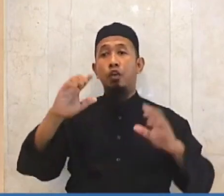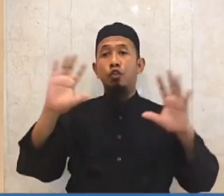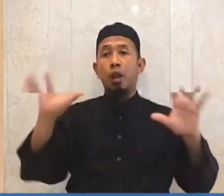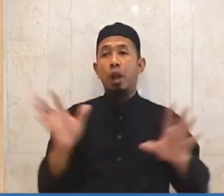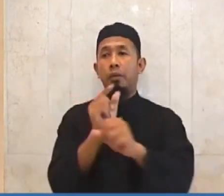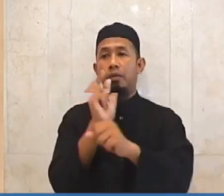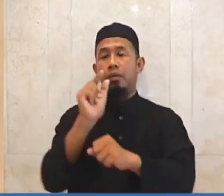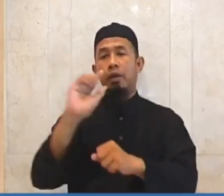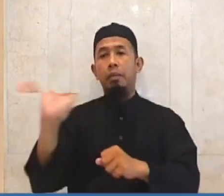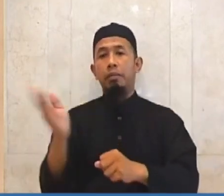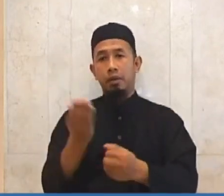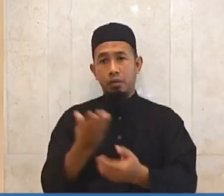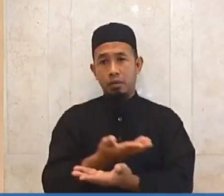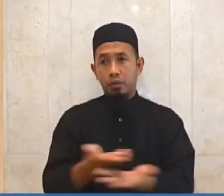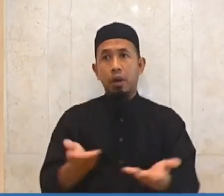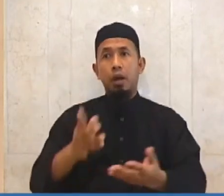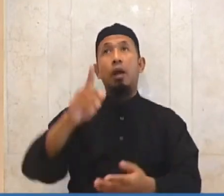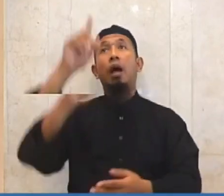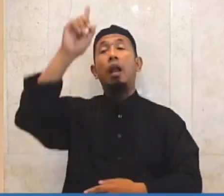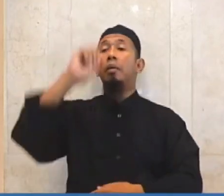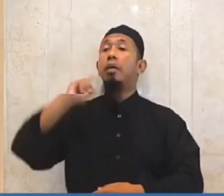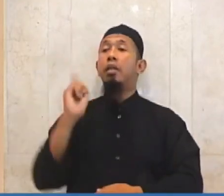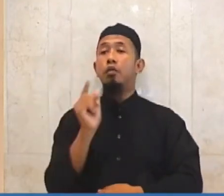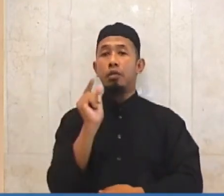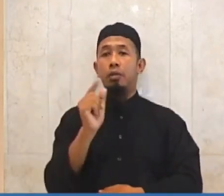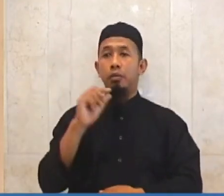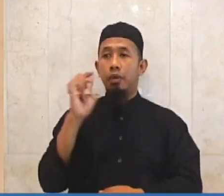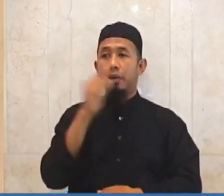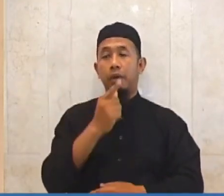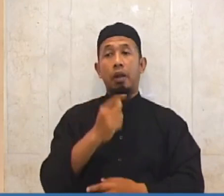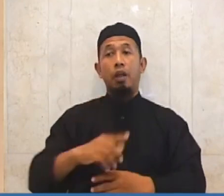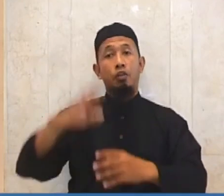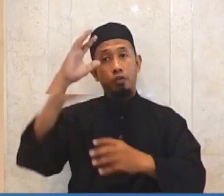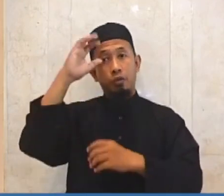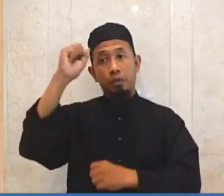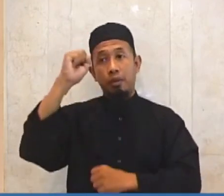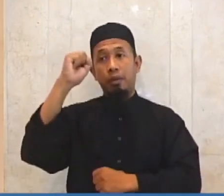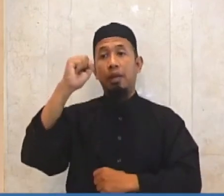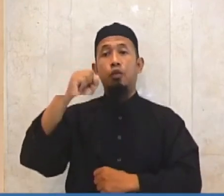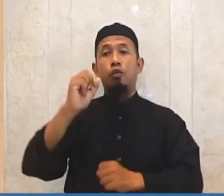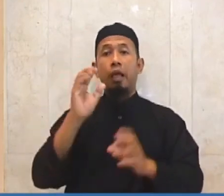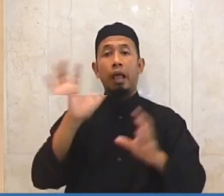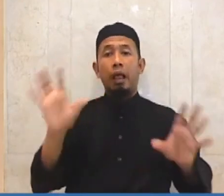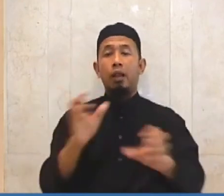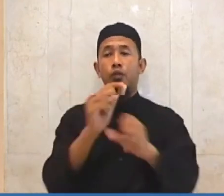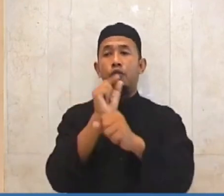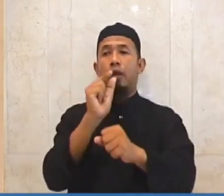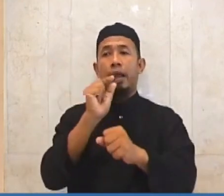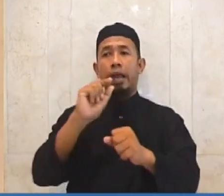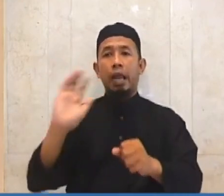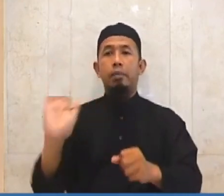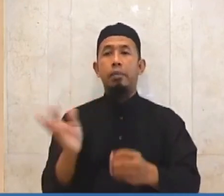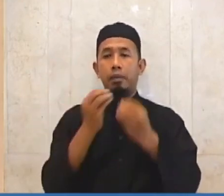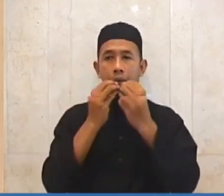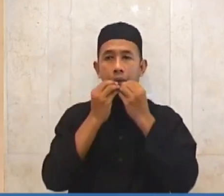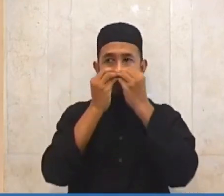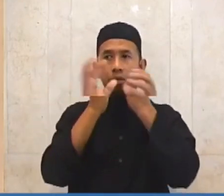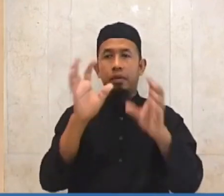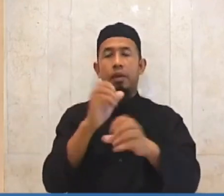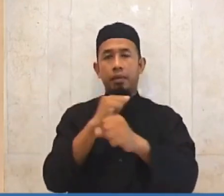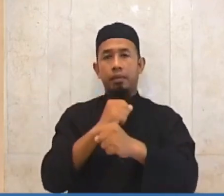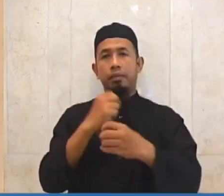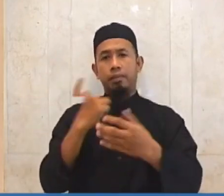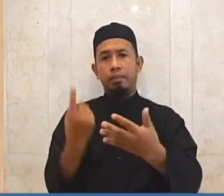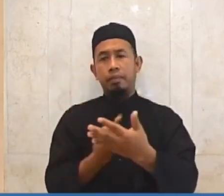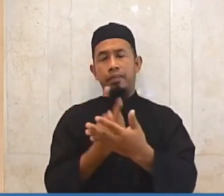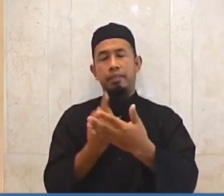amanuaiil allahum Shi Al Muhammad wa ali Muhammad Ibrahim wa Ali Ibrahim Wik ala